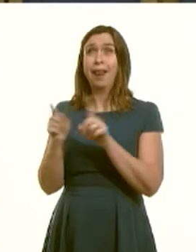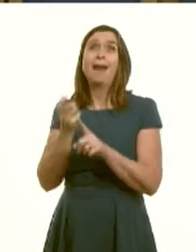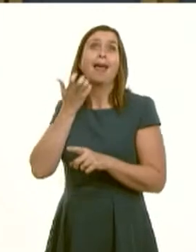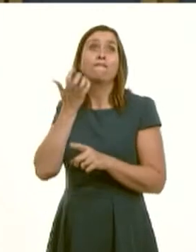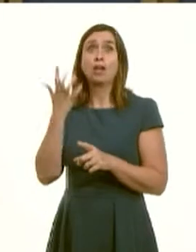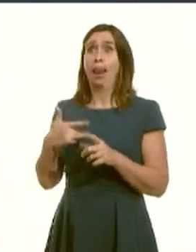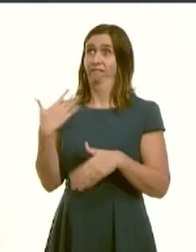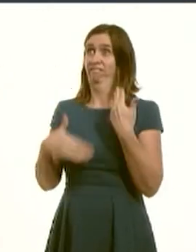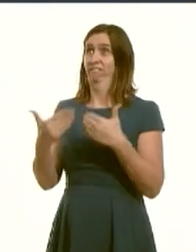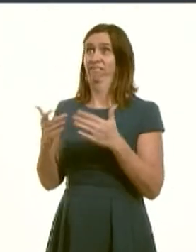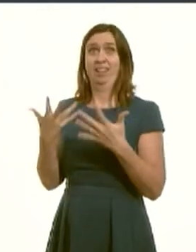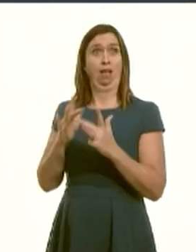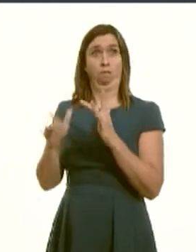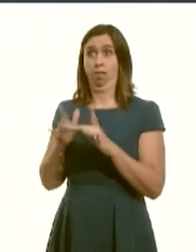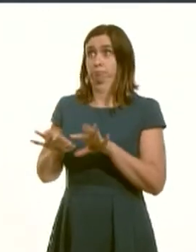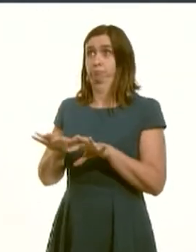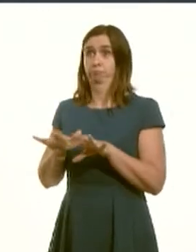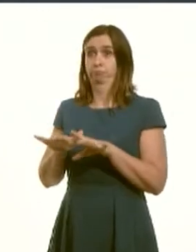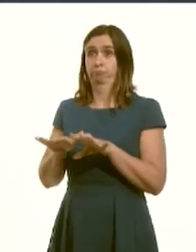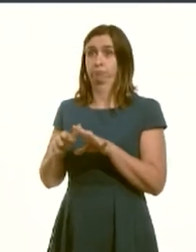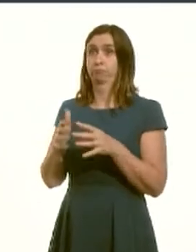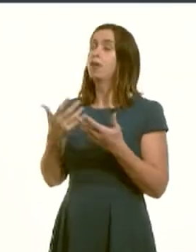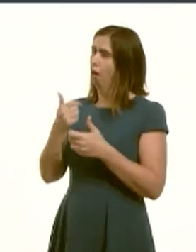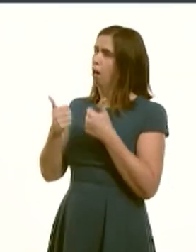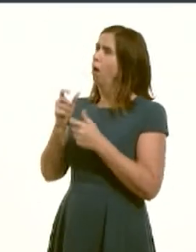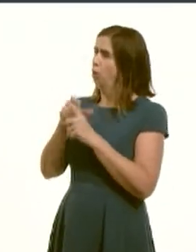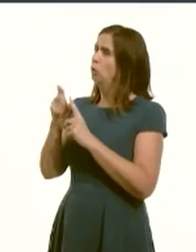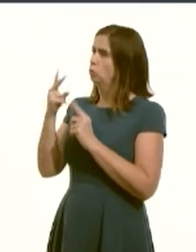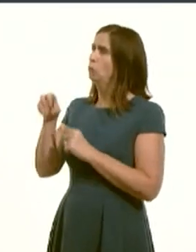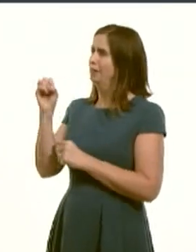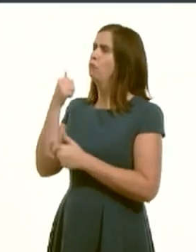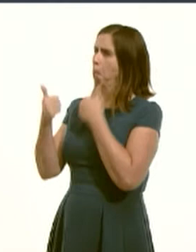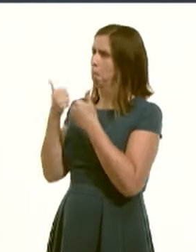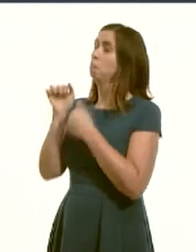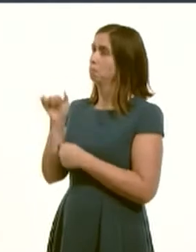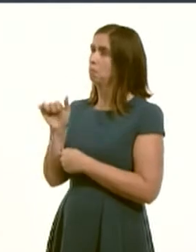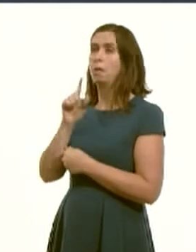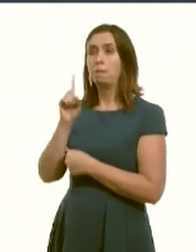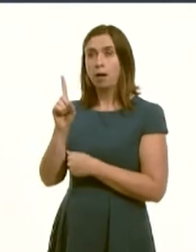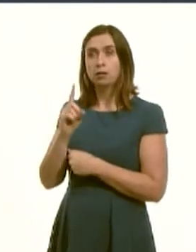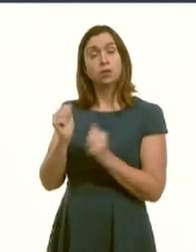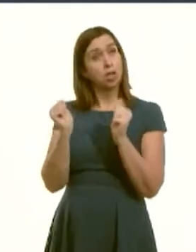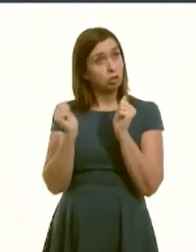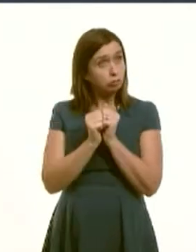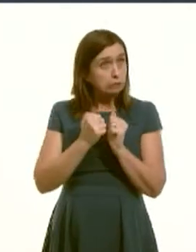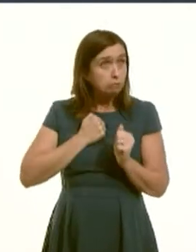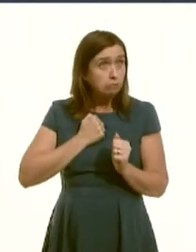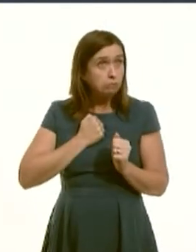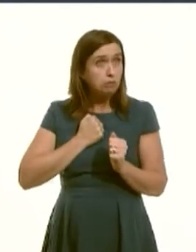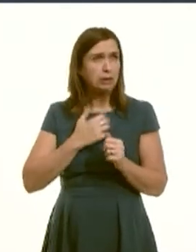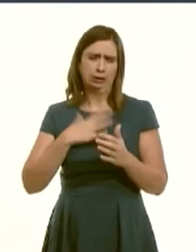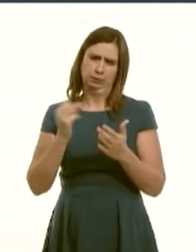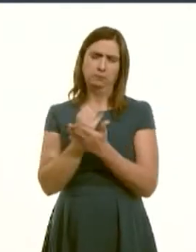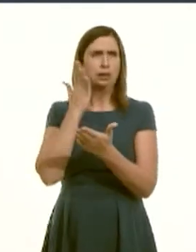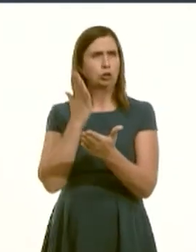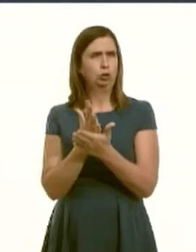tasks, and therefore I fully support Communities 2.0. But do you agree with me, First Minister, that it is crucial that we ensure that there is